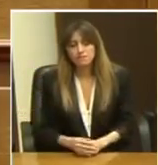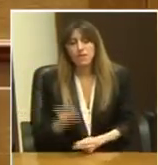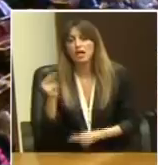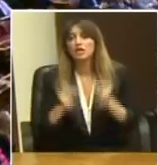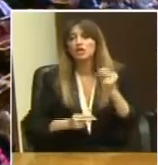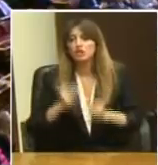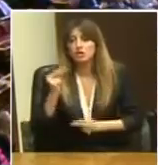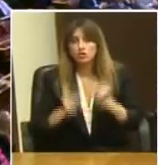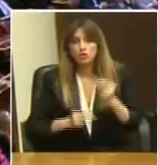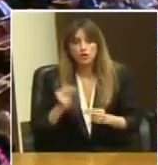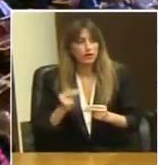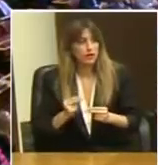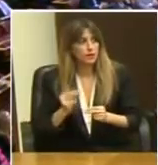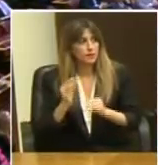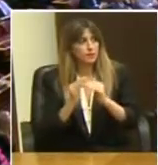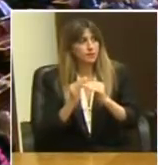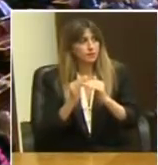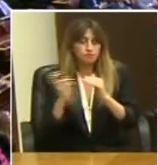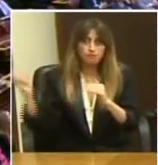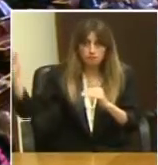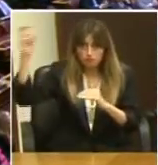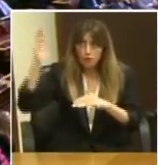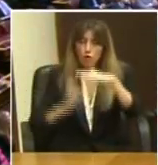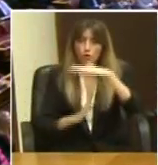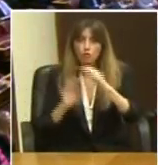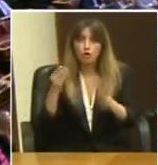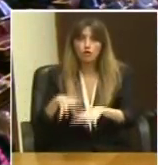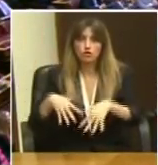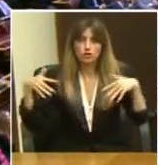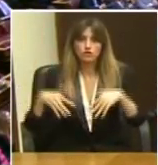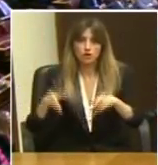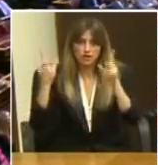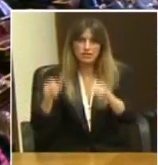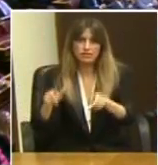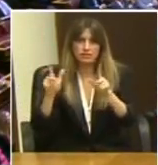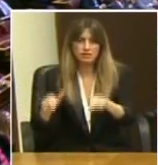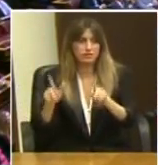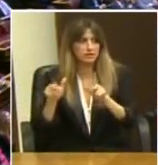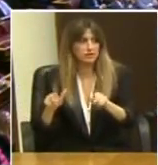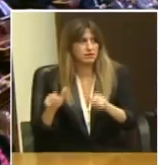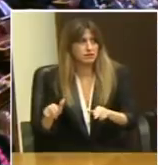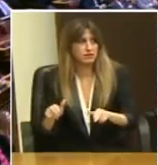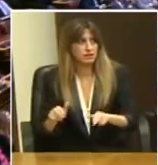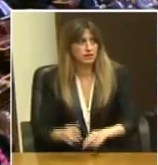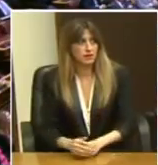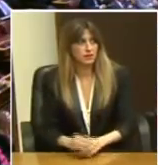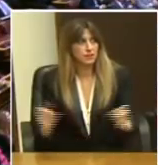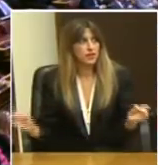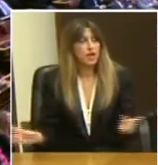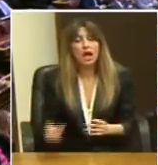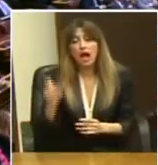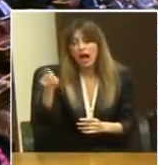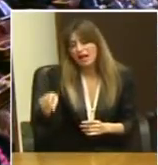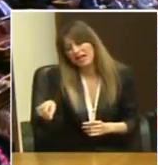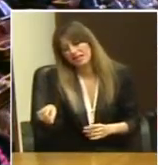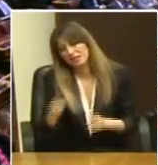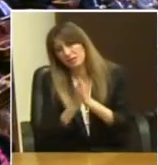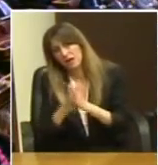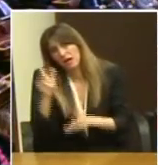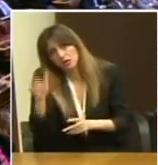Το πρόβλημα είναι λοιπόν... Κύριε Λαβάκη, έχετε σκεφτεί αν όλοι είναι... κάναν όπως κάνετε εσείς τι θα γινόταν εδώ μέσα? Το πρόβλημα λοιπόν είναι... Δεν το έχετε